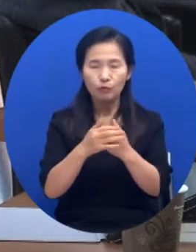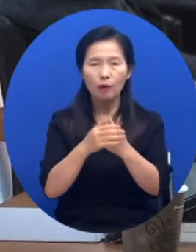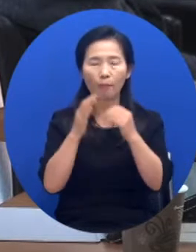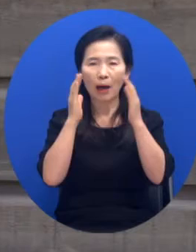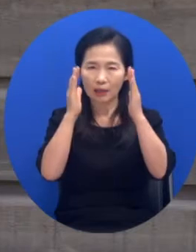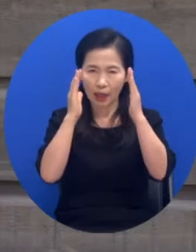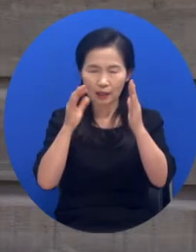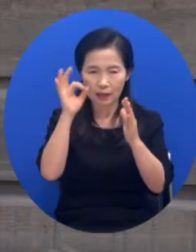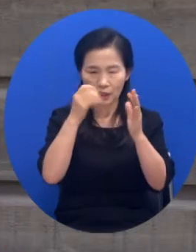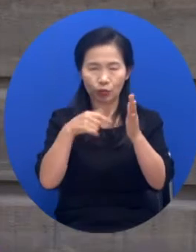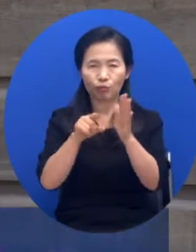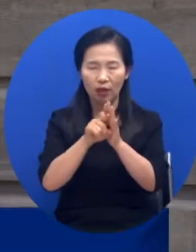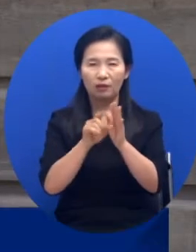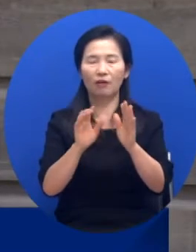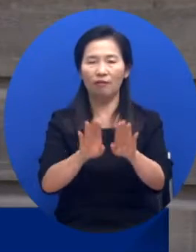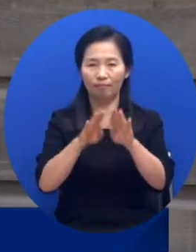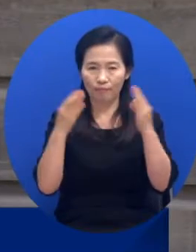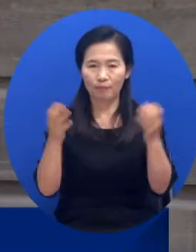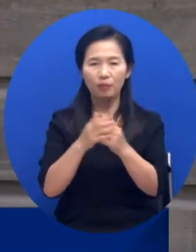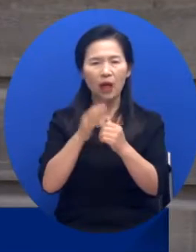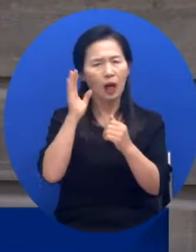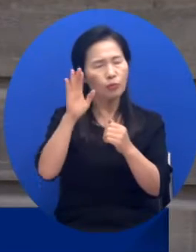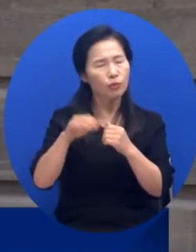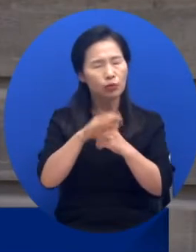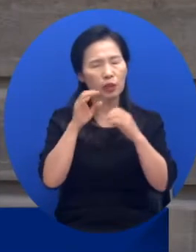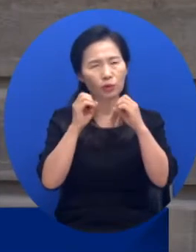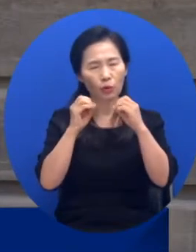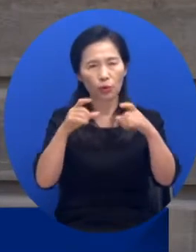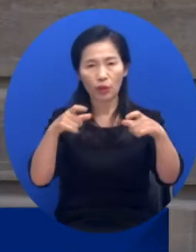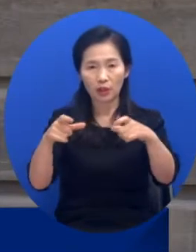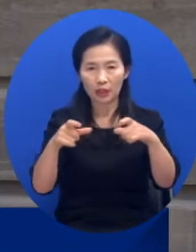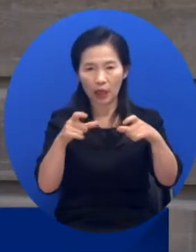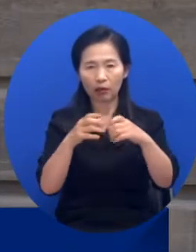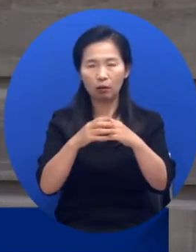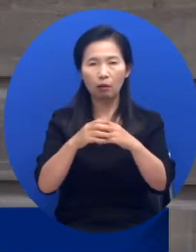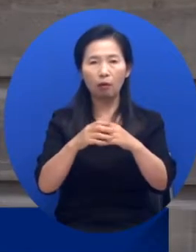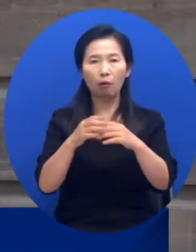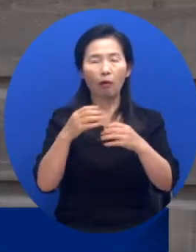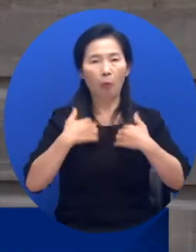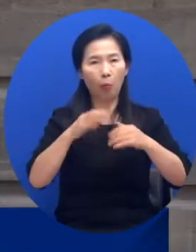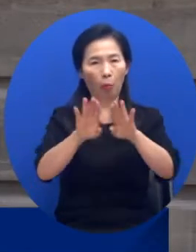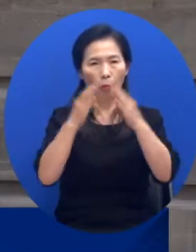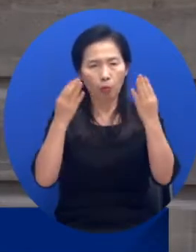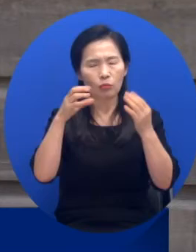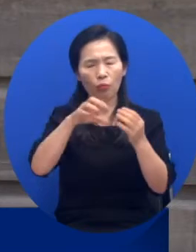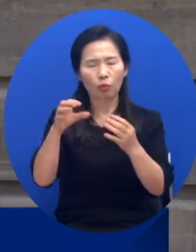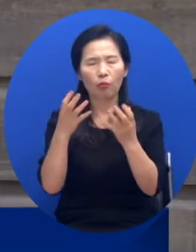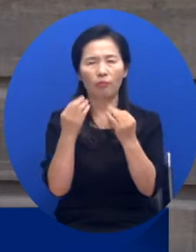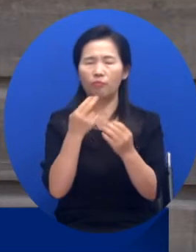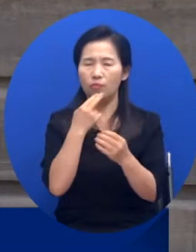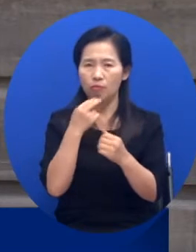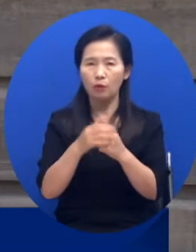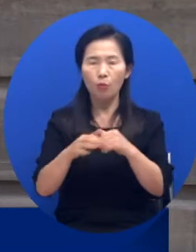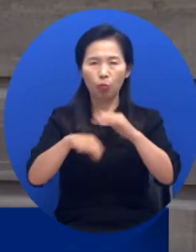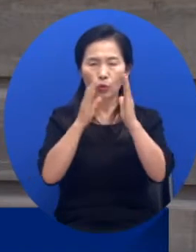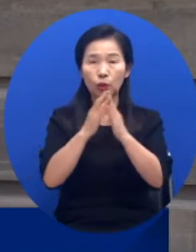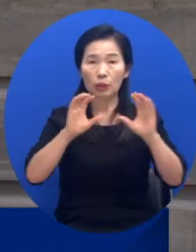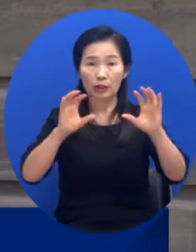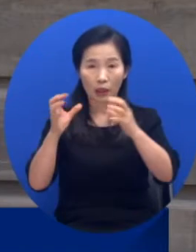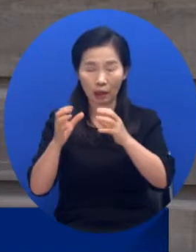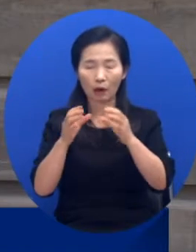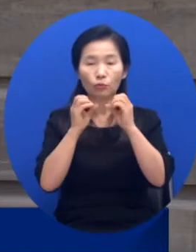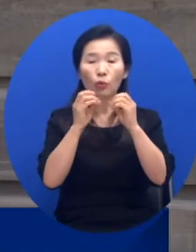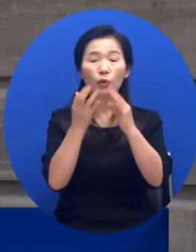개최됐습니다. 앞으로의 우리의 선교 현장은 오픈된 나라가 없다. 모든 나라가 선교사들에 대해서